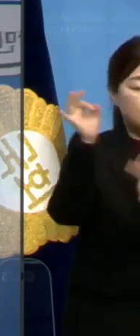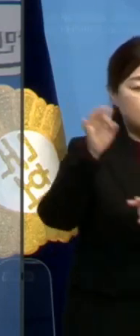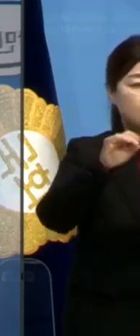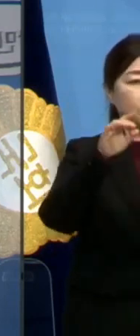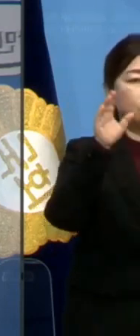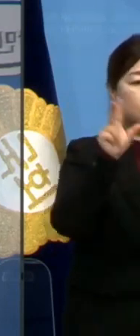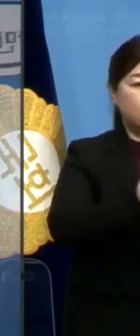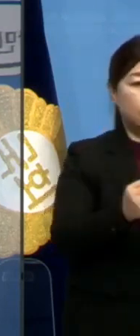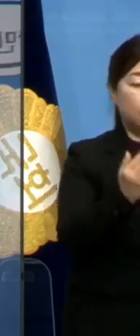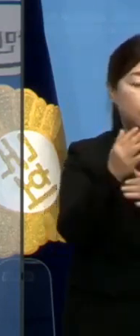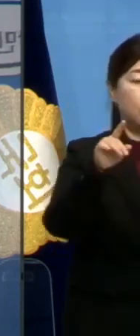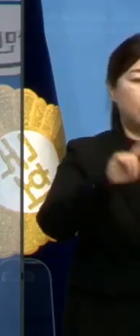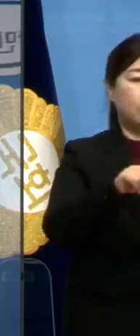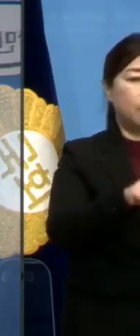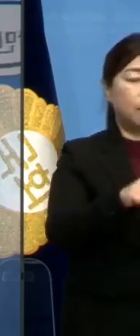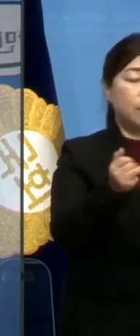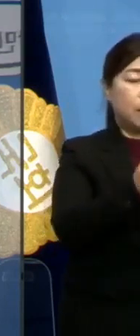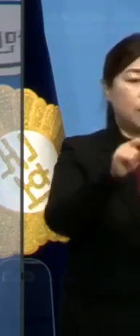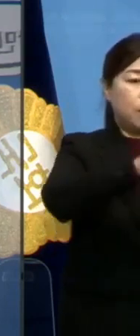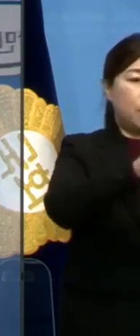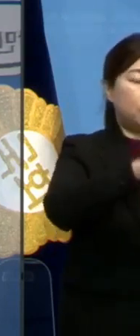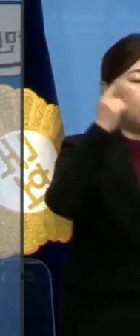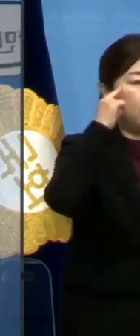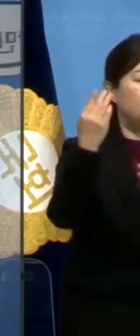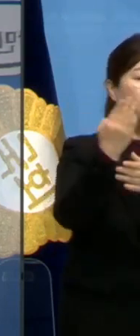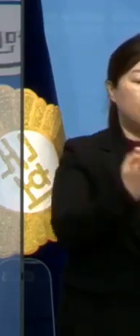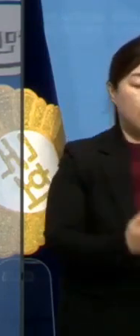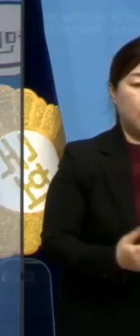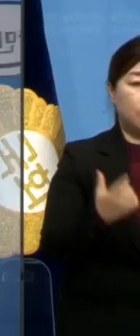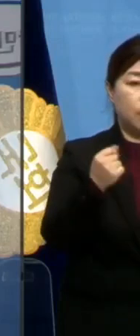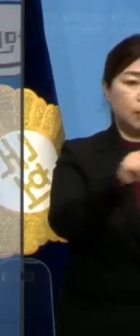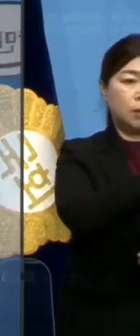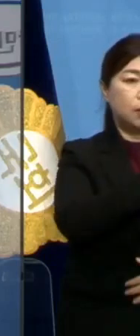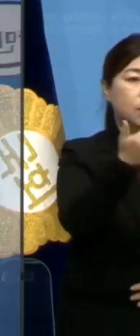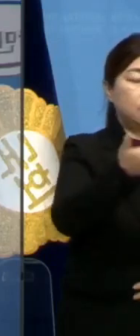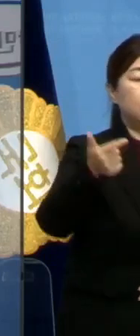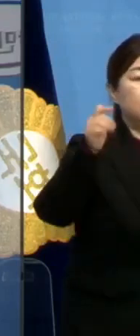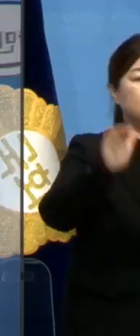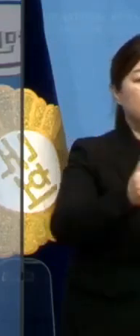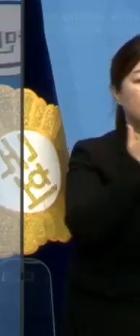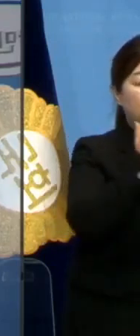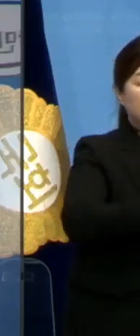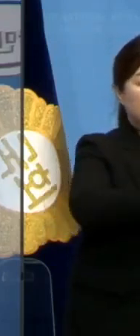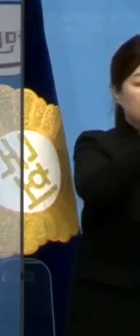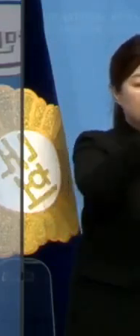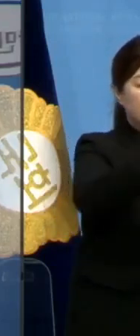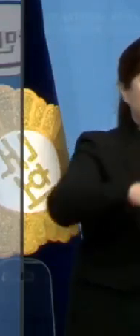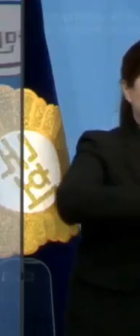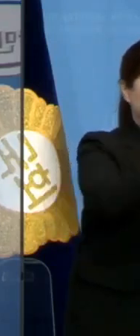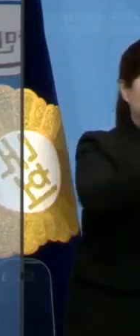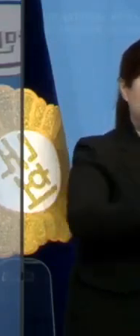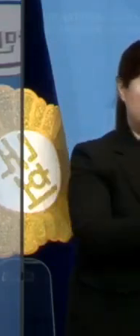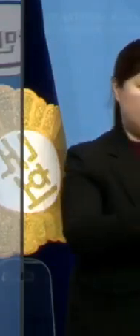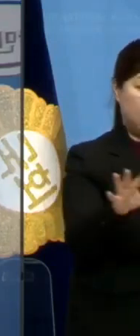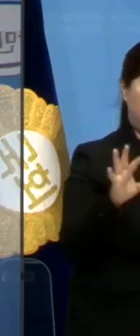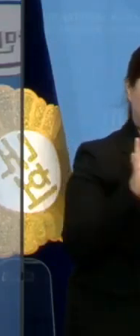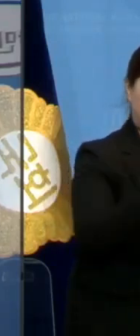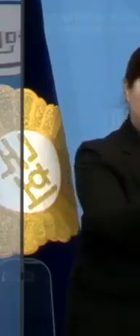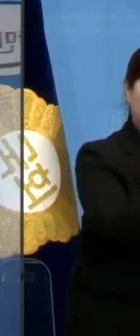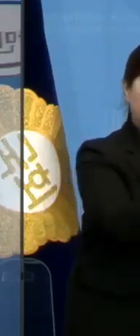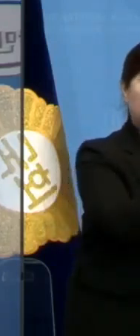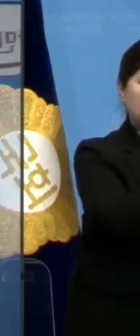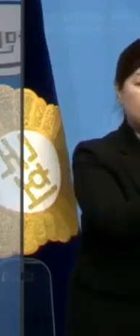이반이 가장 큰 유 이겠지만 서울시장 선거 분위기를 야당으로 견인하고 있는 후보가 안철수